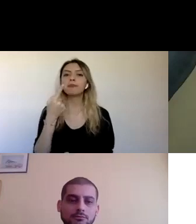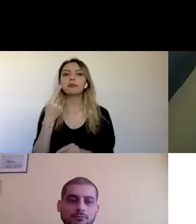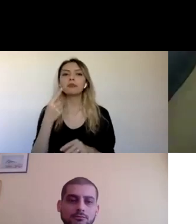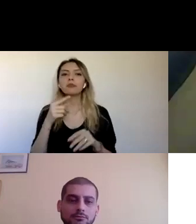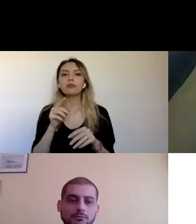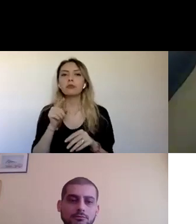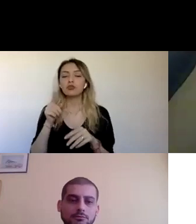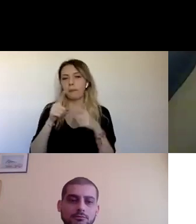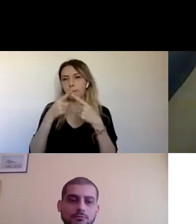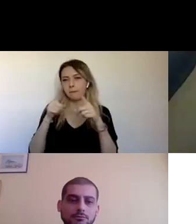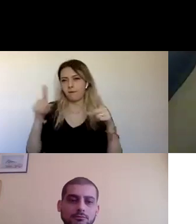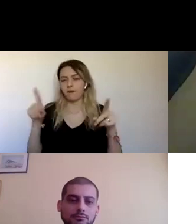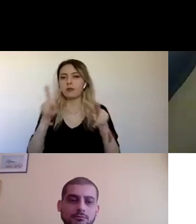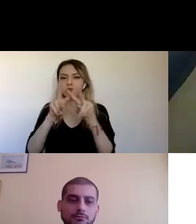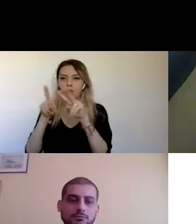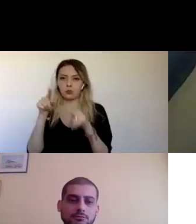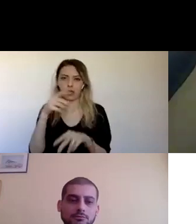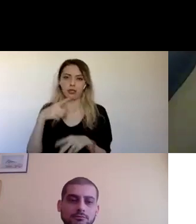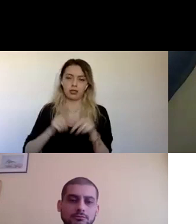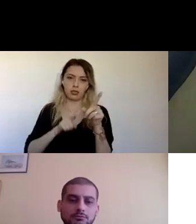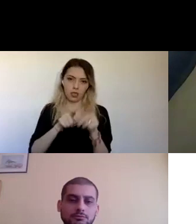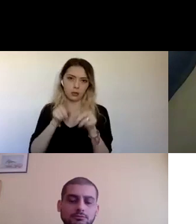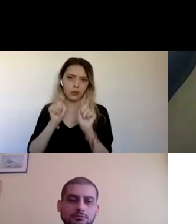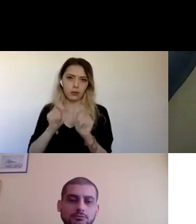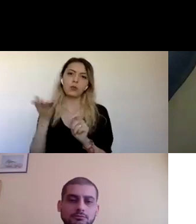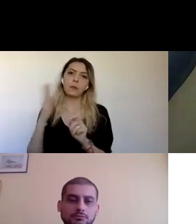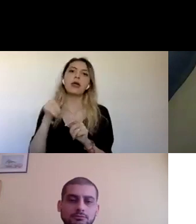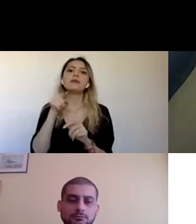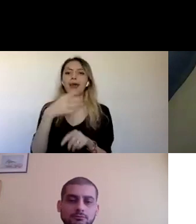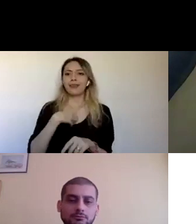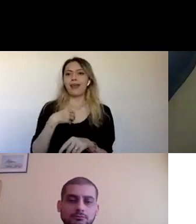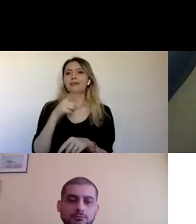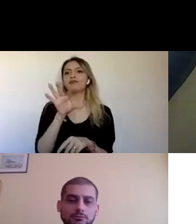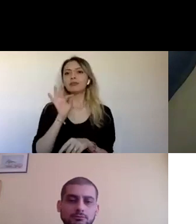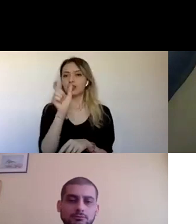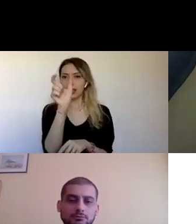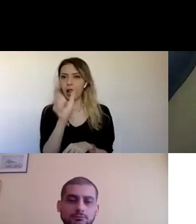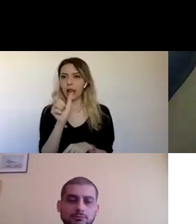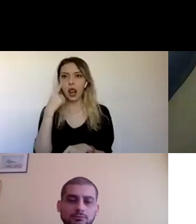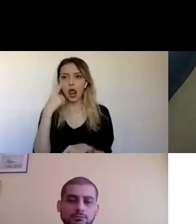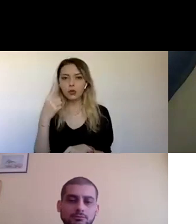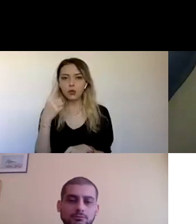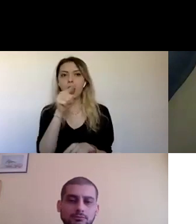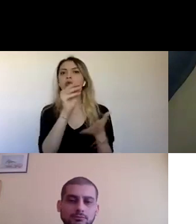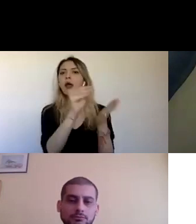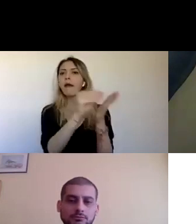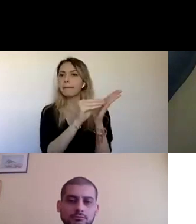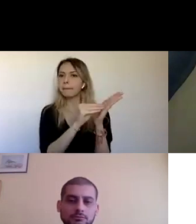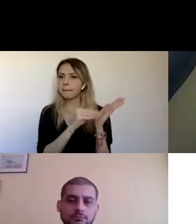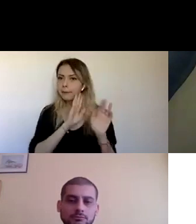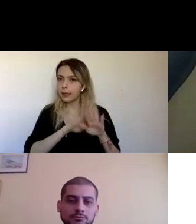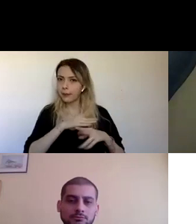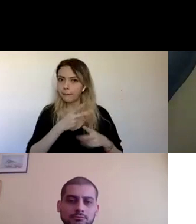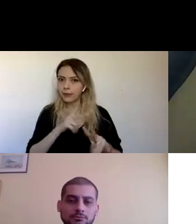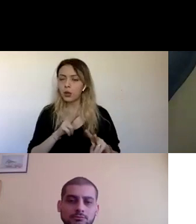girdiği anda size burada o şekilde gösteriyor. Mesela insan hakları izlemesine yönelik ben bir takım web sitelerini ekledim. Gördüğünüz